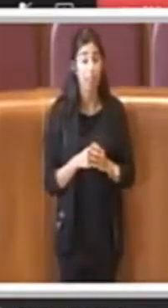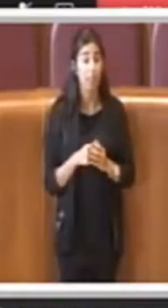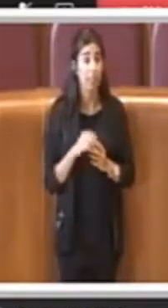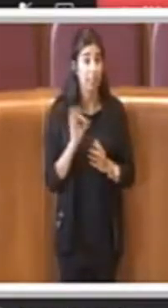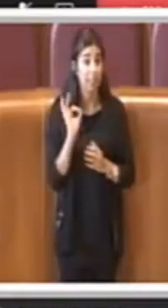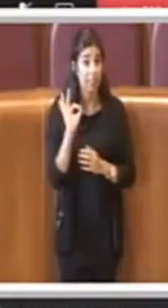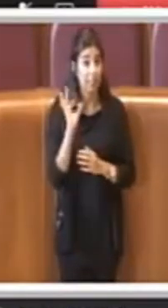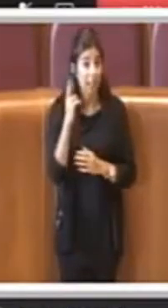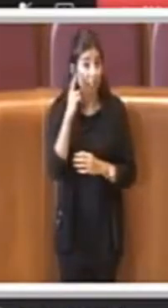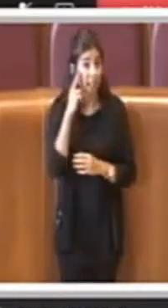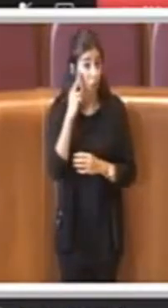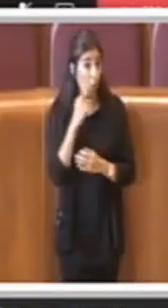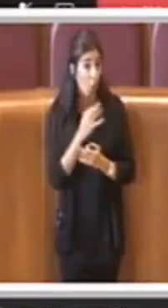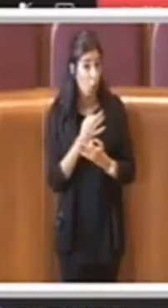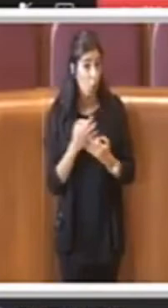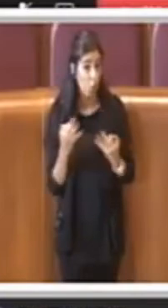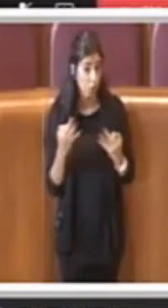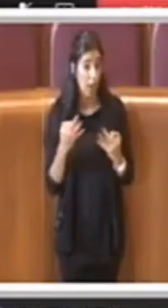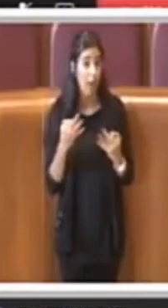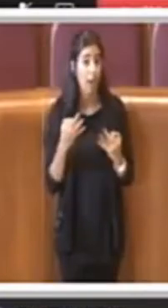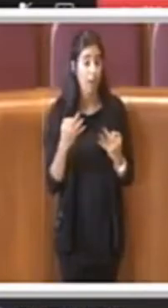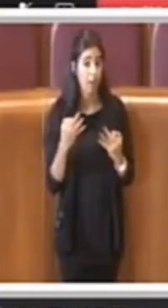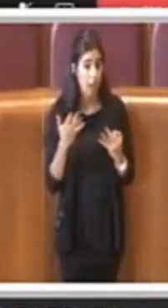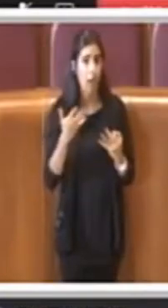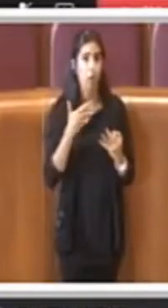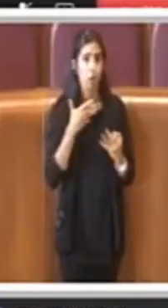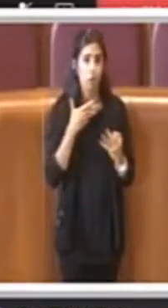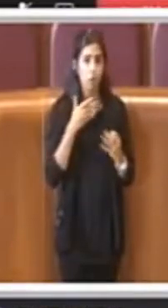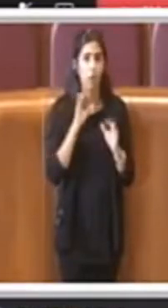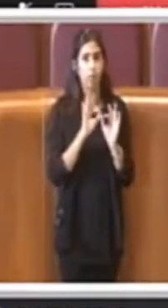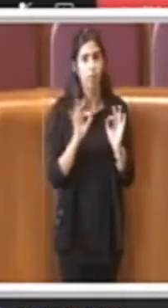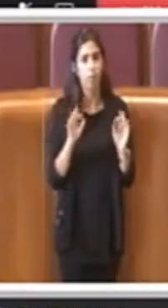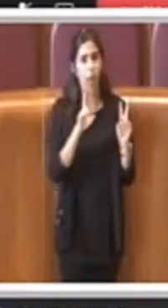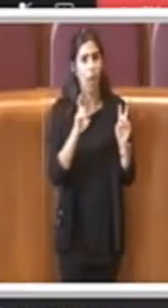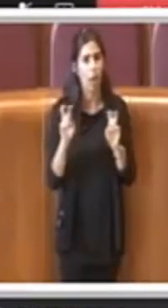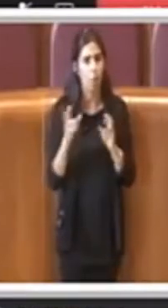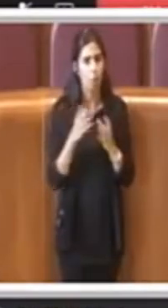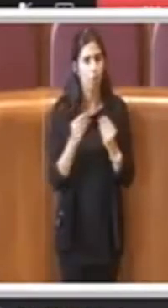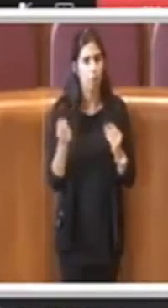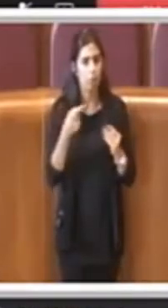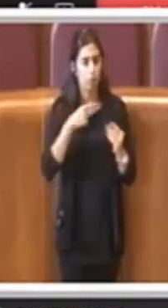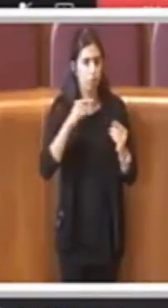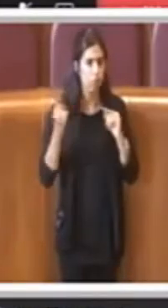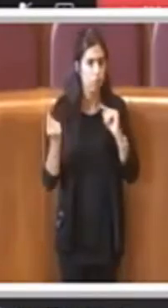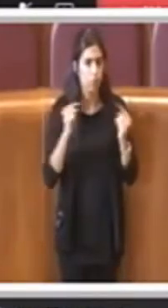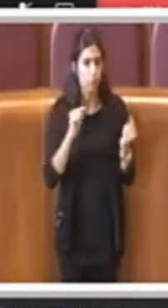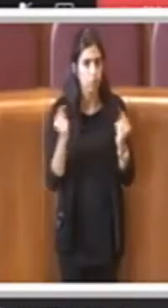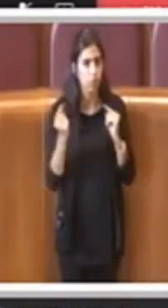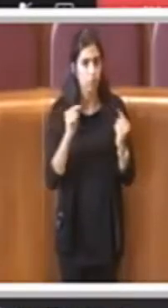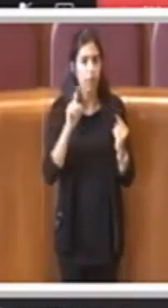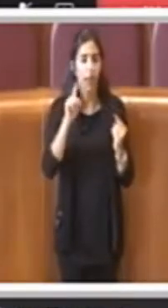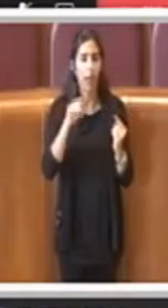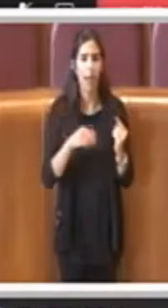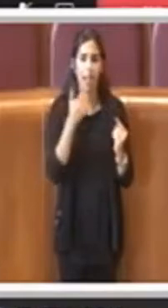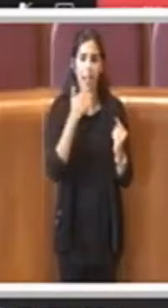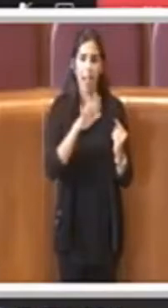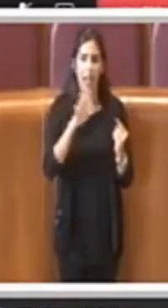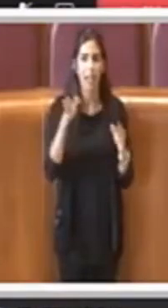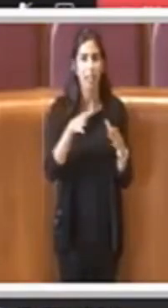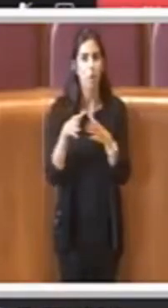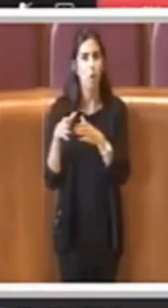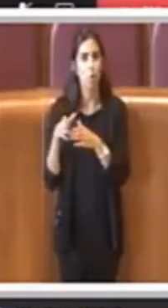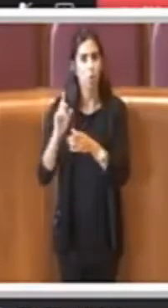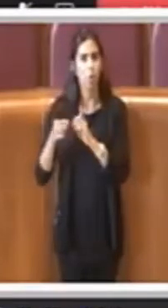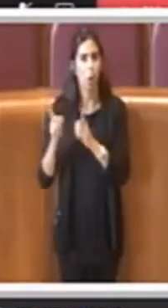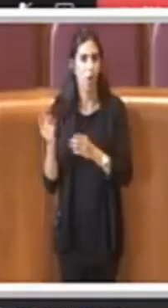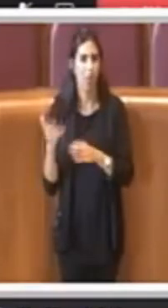di elementi e di discussioni portate all'attenzione dell'Assemblea da parte anche delle altre forze politiche sulla, come